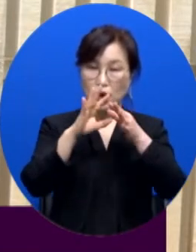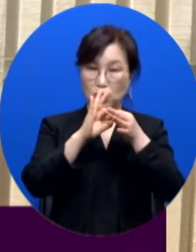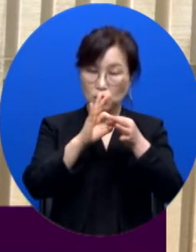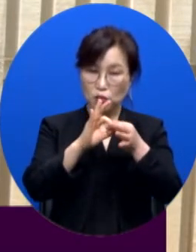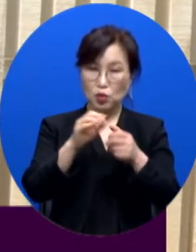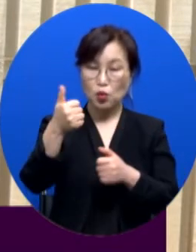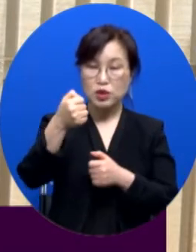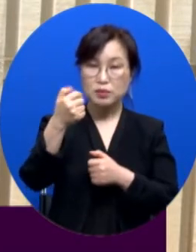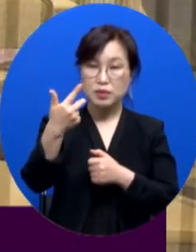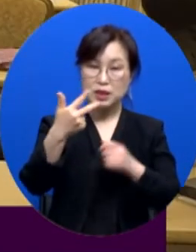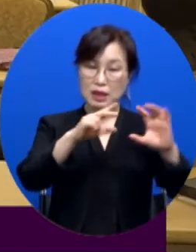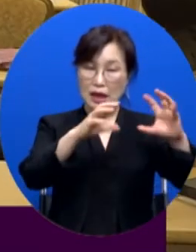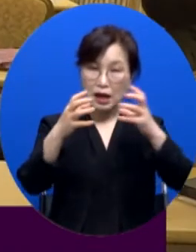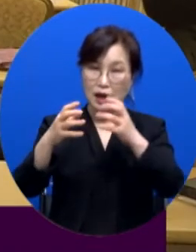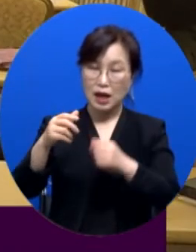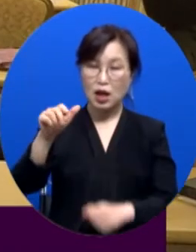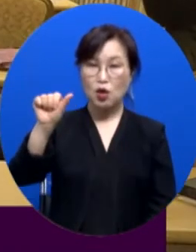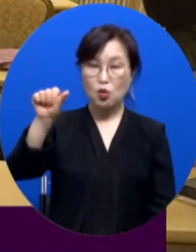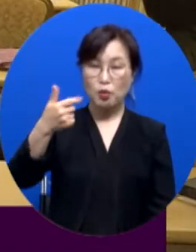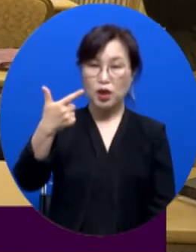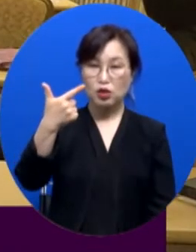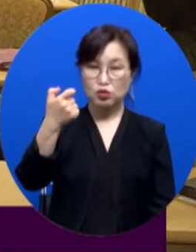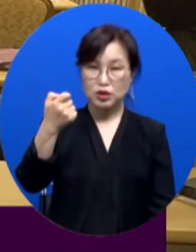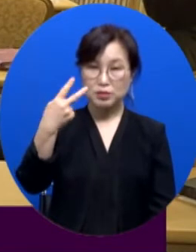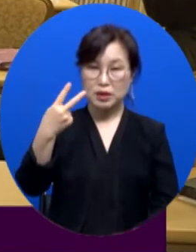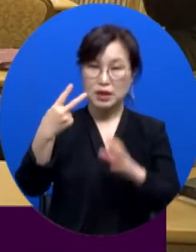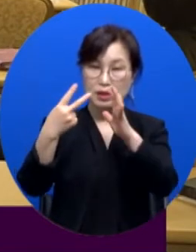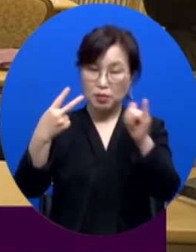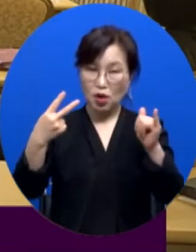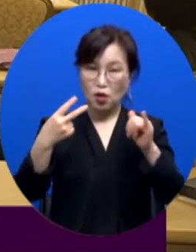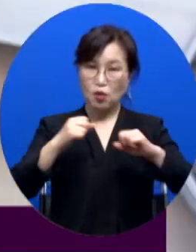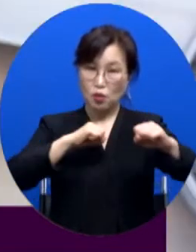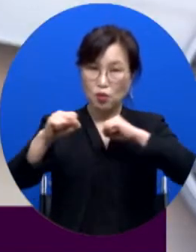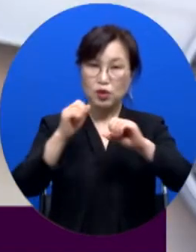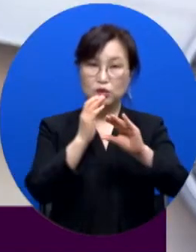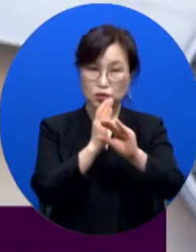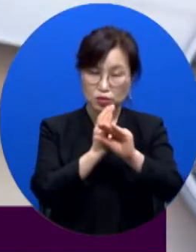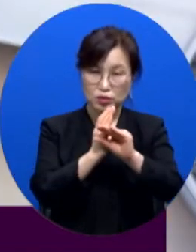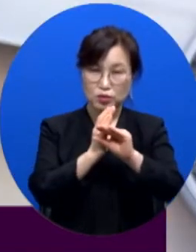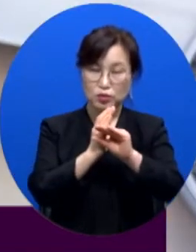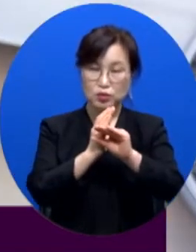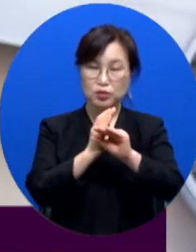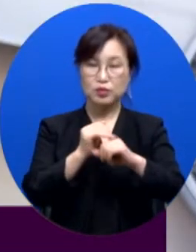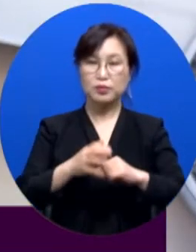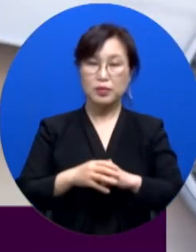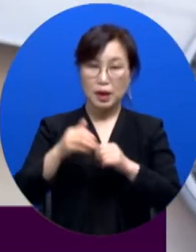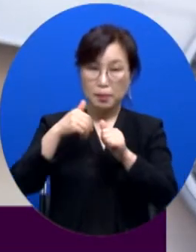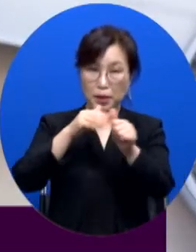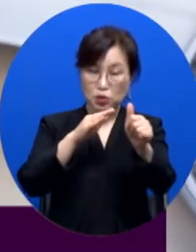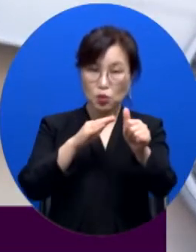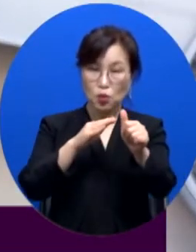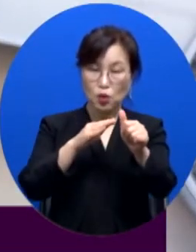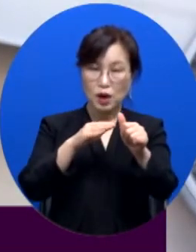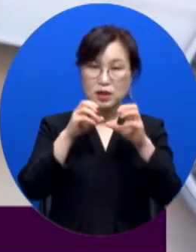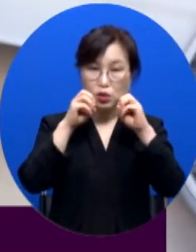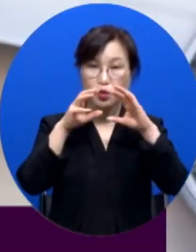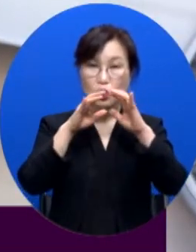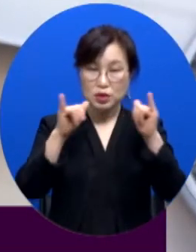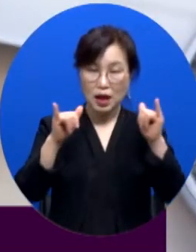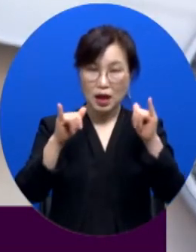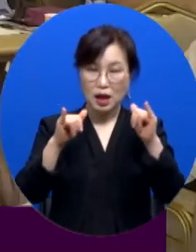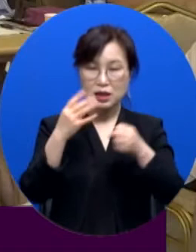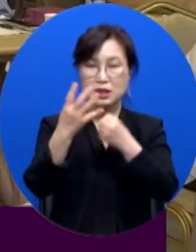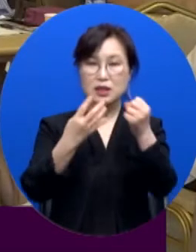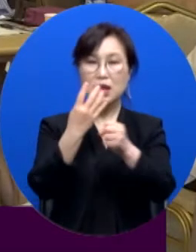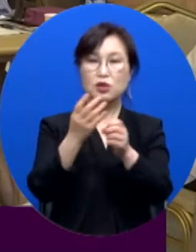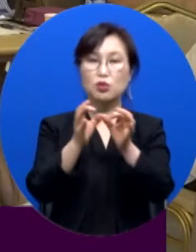562명이 활동하고 있습니다. 앞서 말씀드렸듯이 해선이가 파송한 모든 선교사들이 지난 4년간 1단계 재교육을